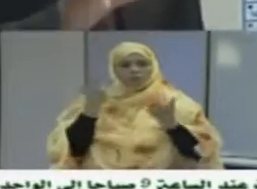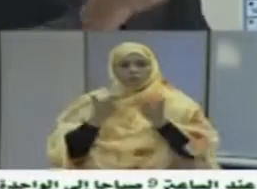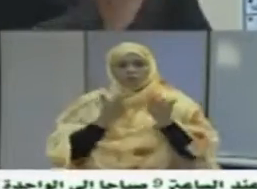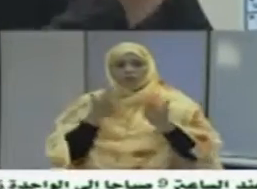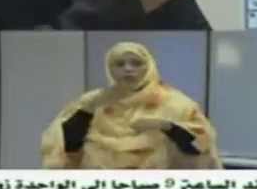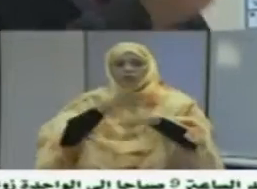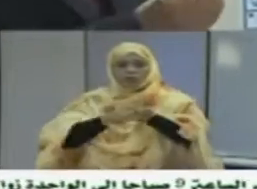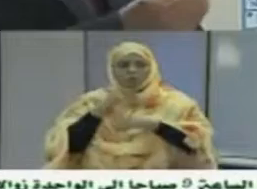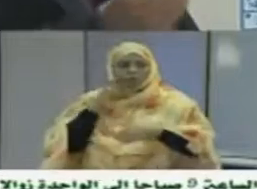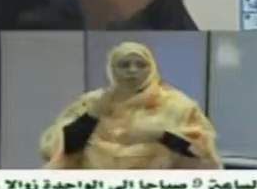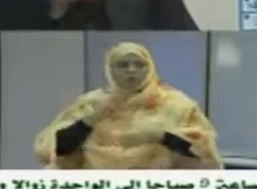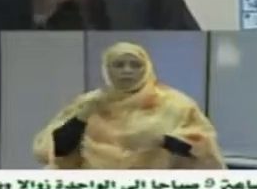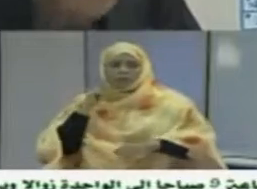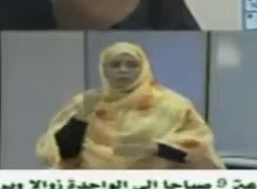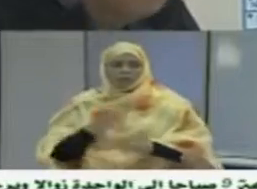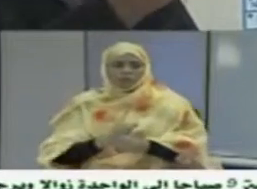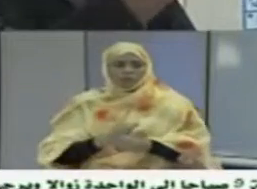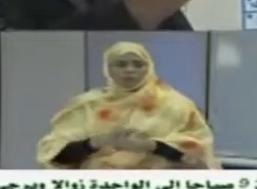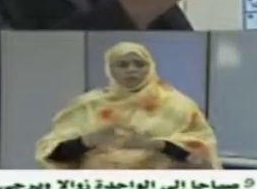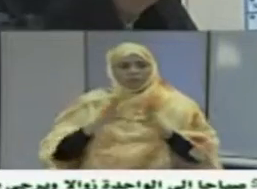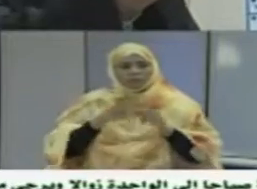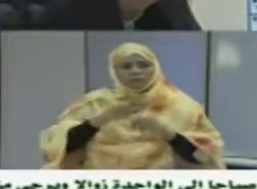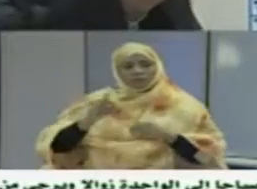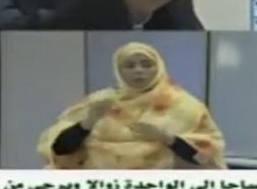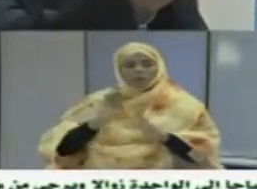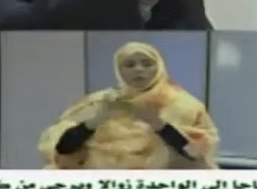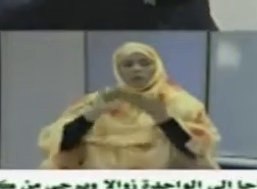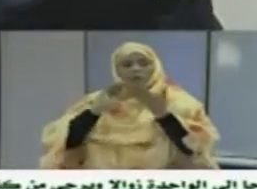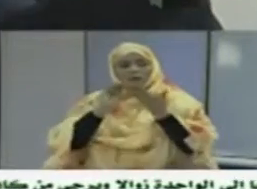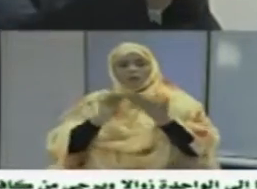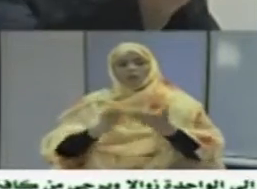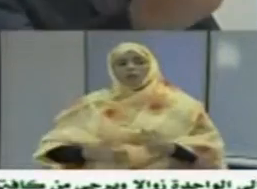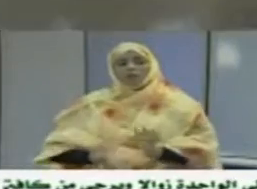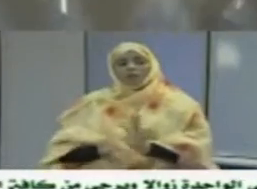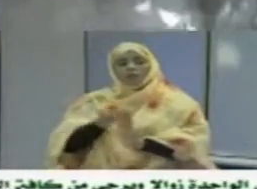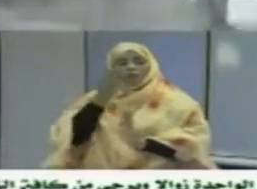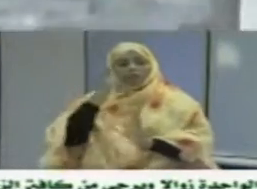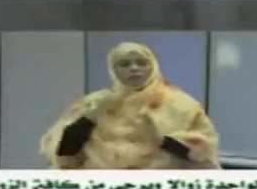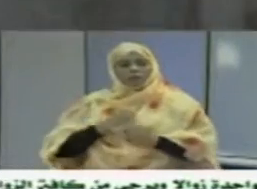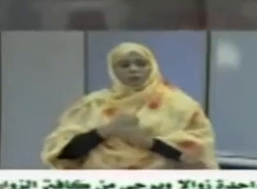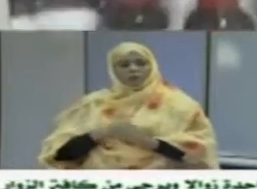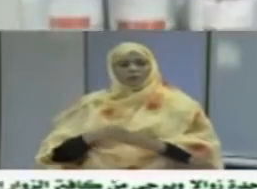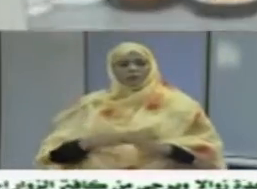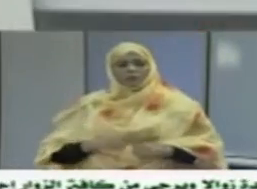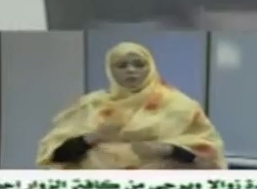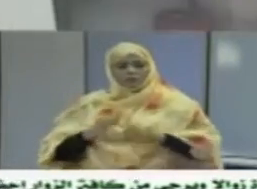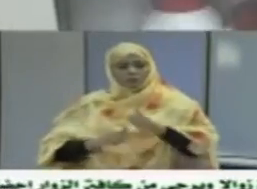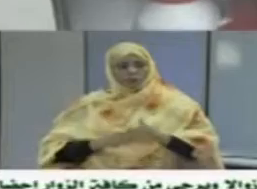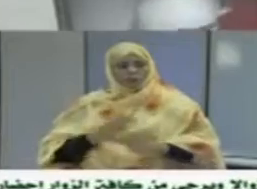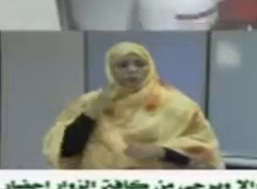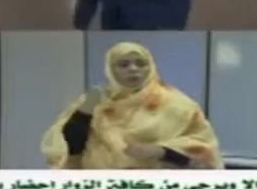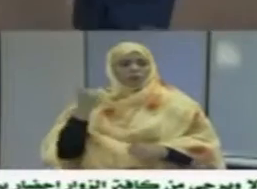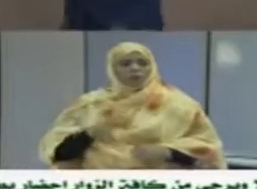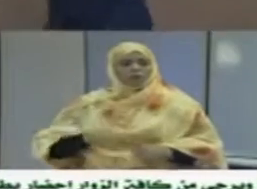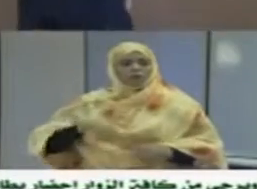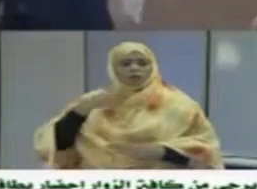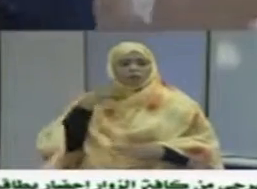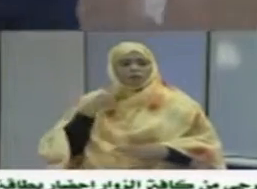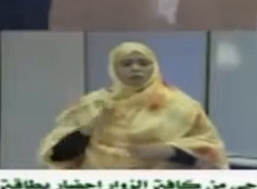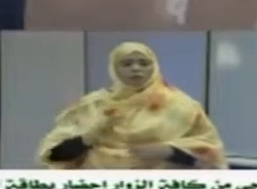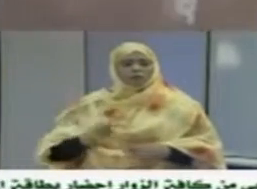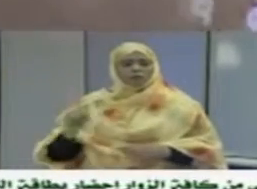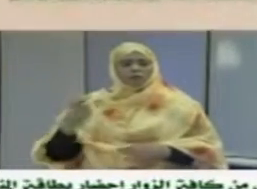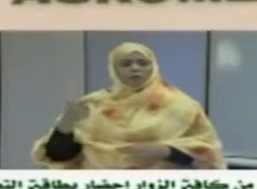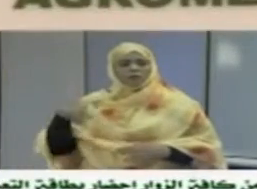القطاع الزراعي، كما أوصت بدعم المختبر حتى يصبح أكثر فعالية. وفي نفس الإطار دائما